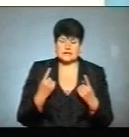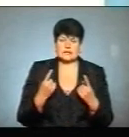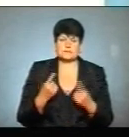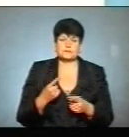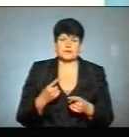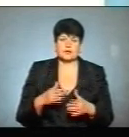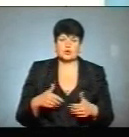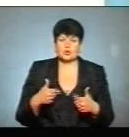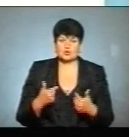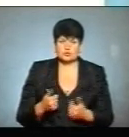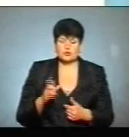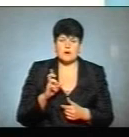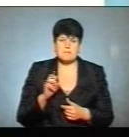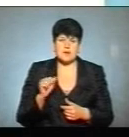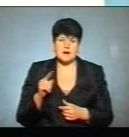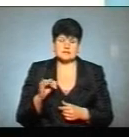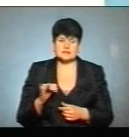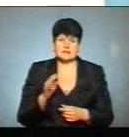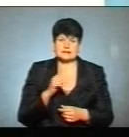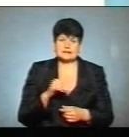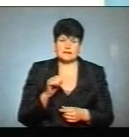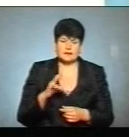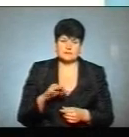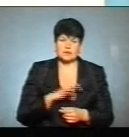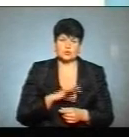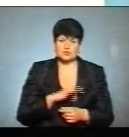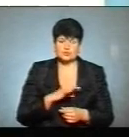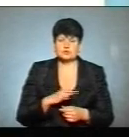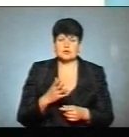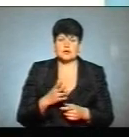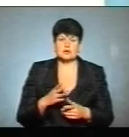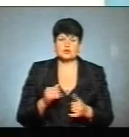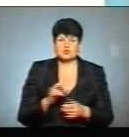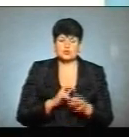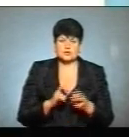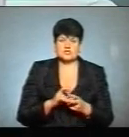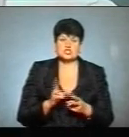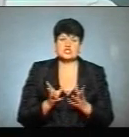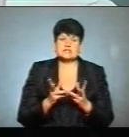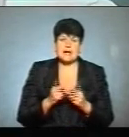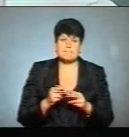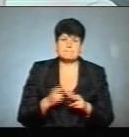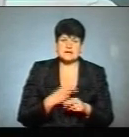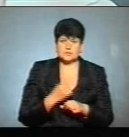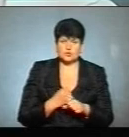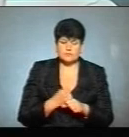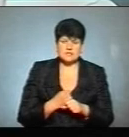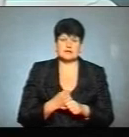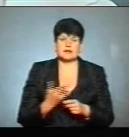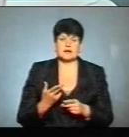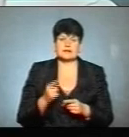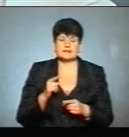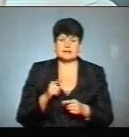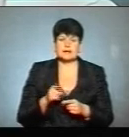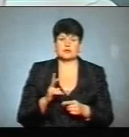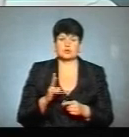даних, інтернет-ресурсів. Ми користуємося, звичайно, шукаючи претендента на вакансію, з числа безробітних, з числа тих безробітних, що вже